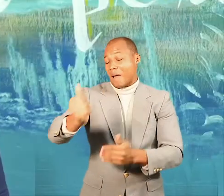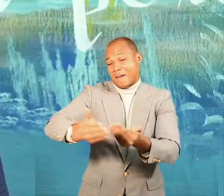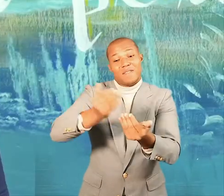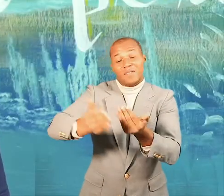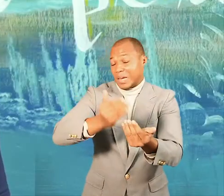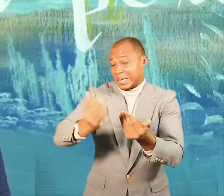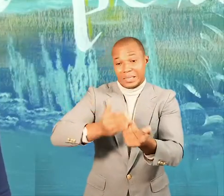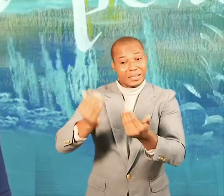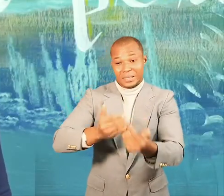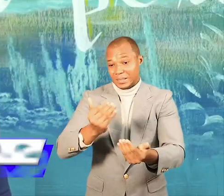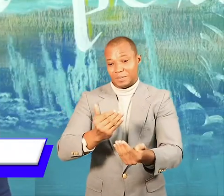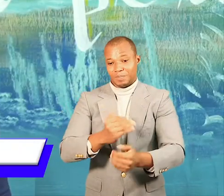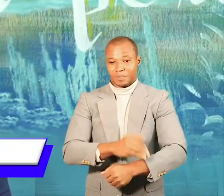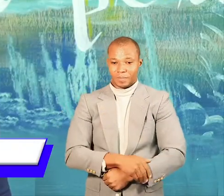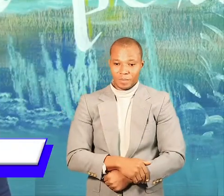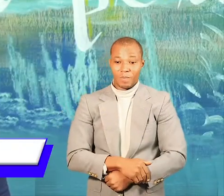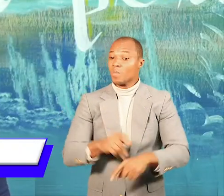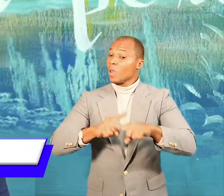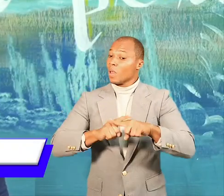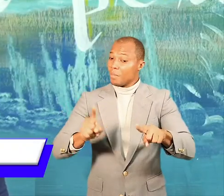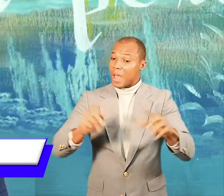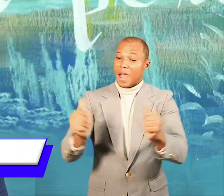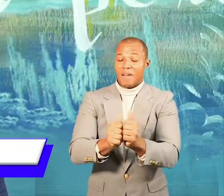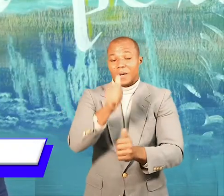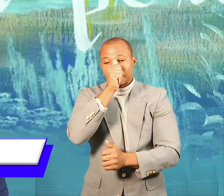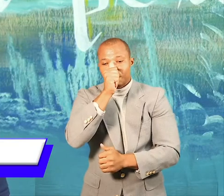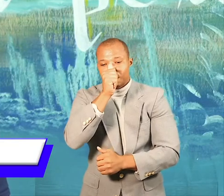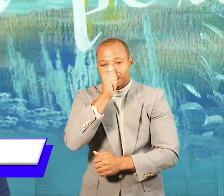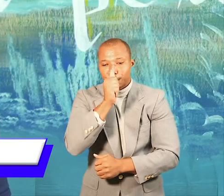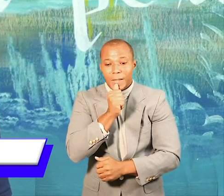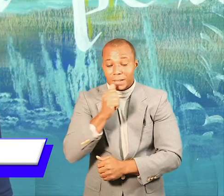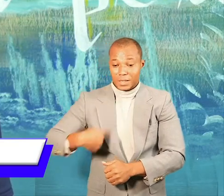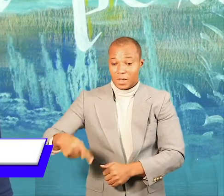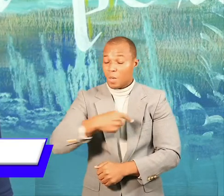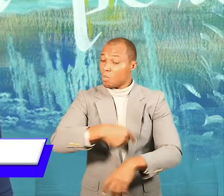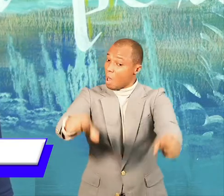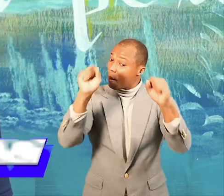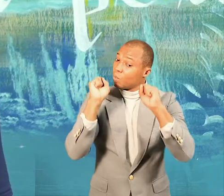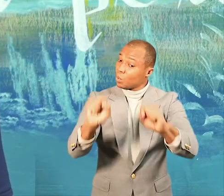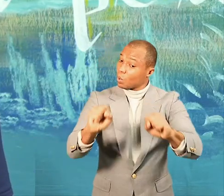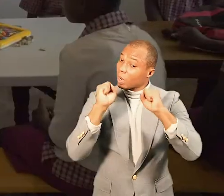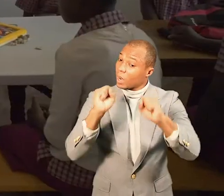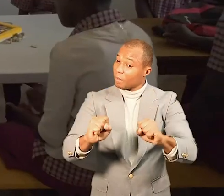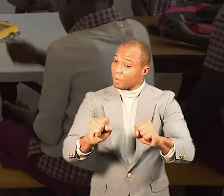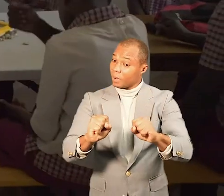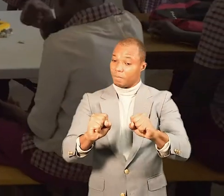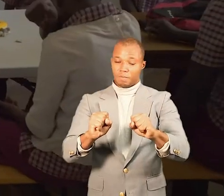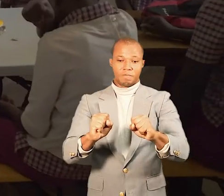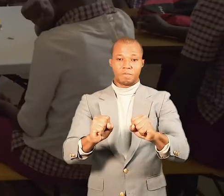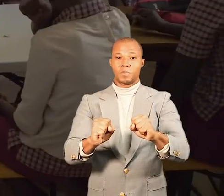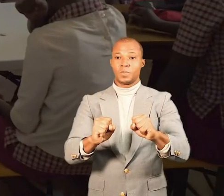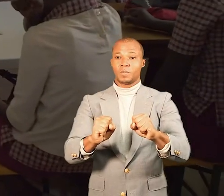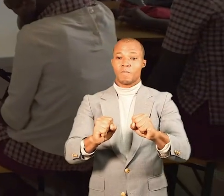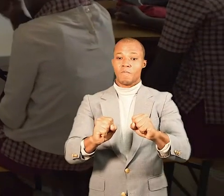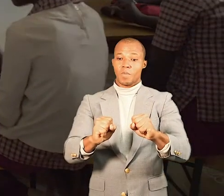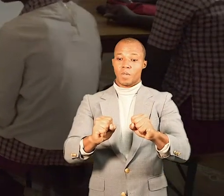pas un bagage qui si facile pour venir capter timon handicapé mais avec patience nous